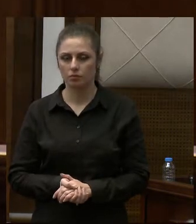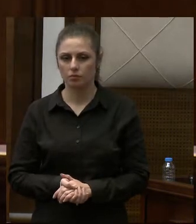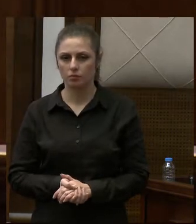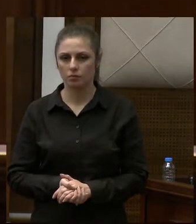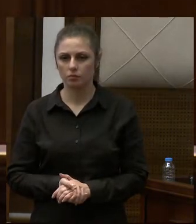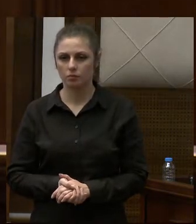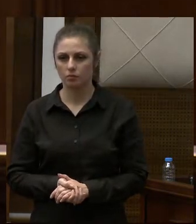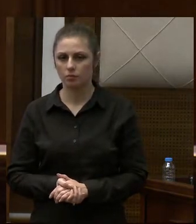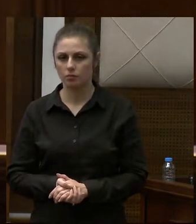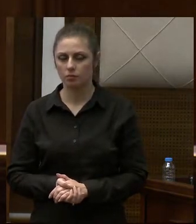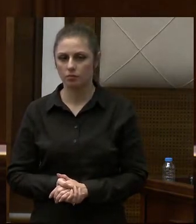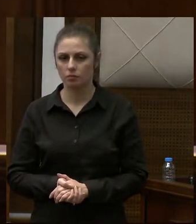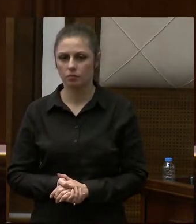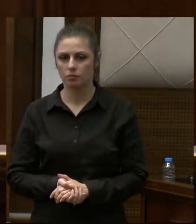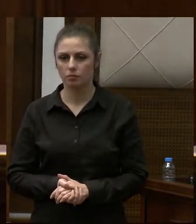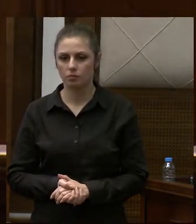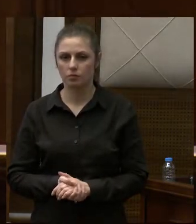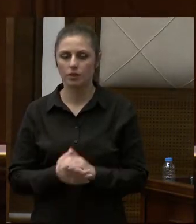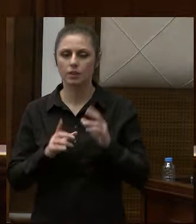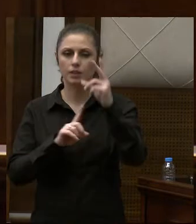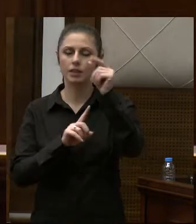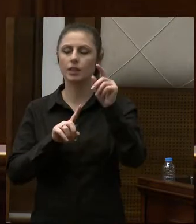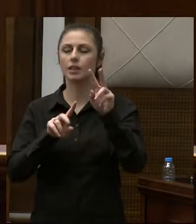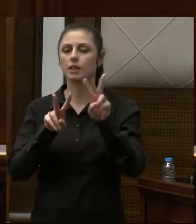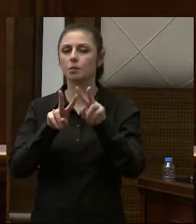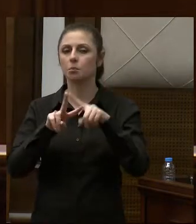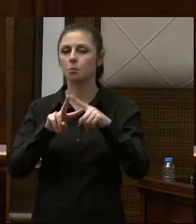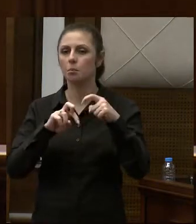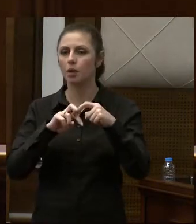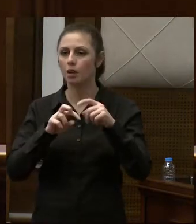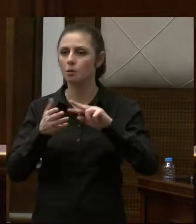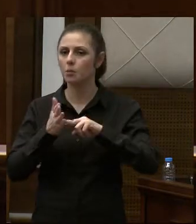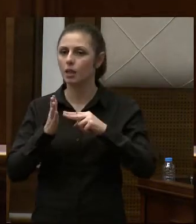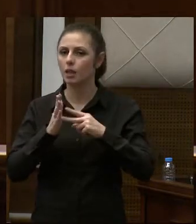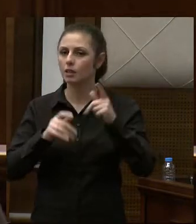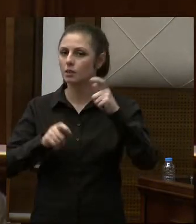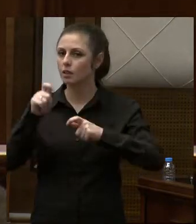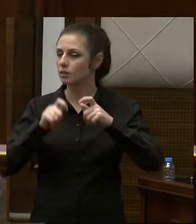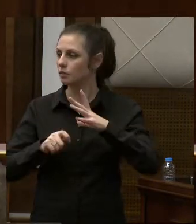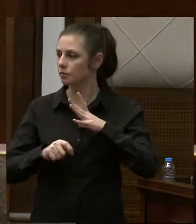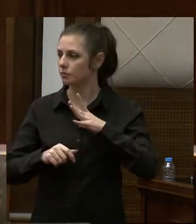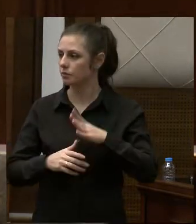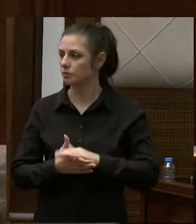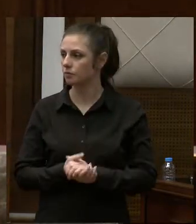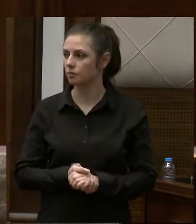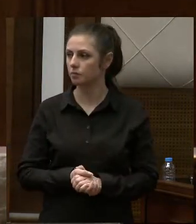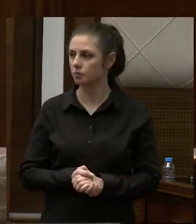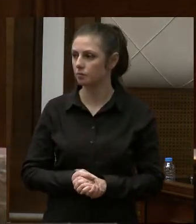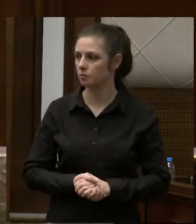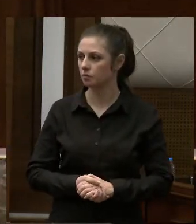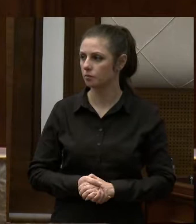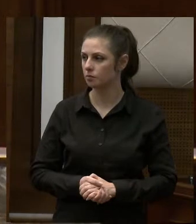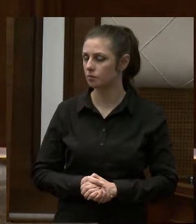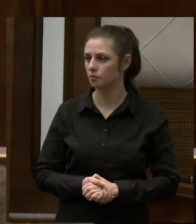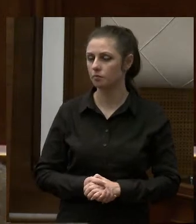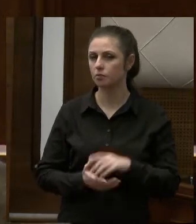Bir imar plan tadilatı var. Nedir bu Nuraydın Bey? Sayın Başkanım, bir vatandaşın